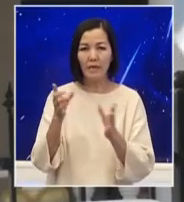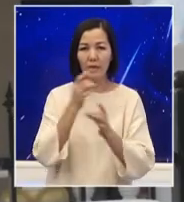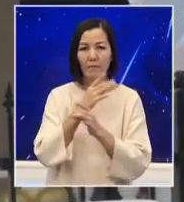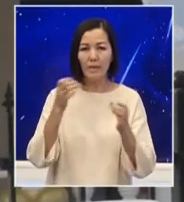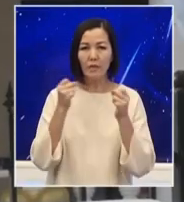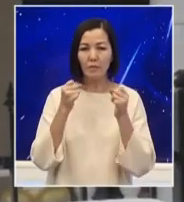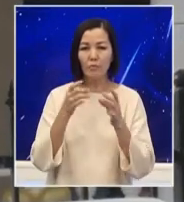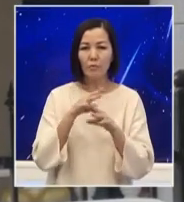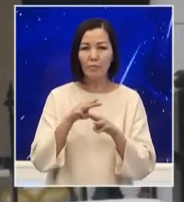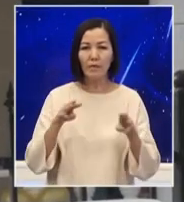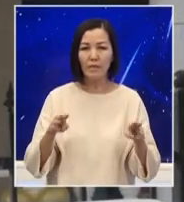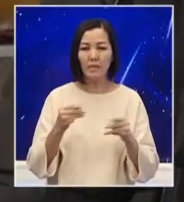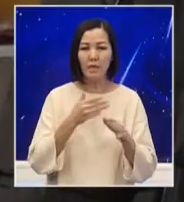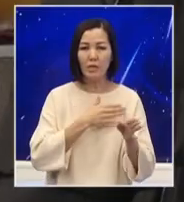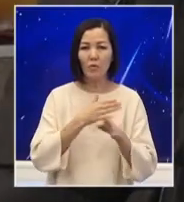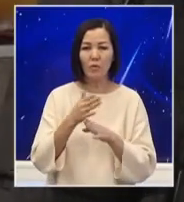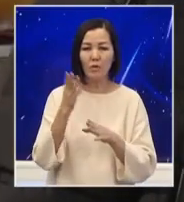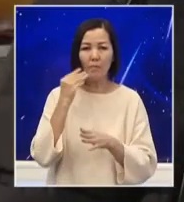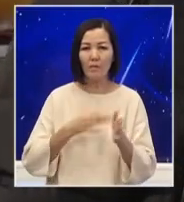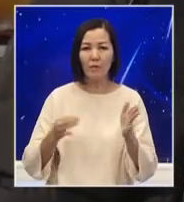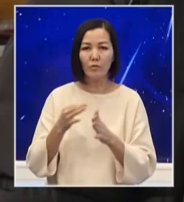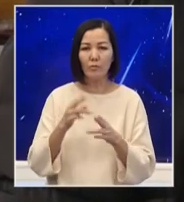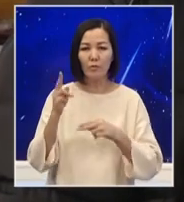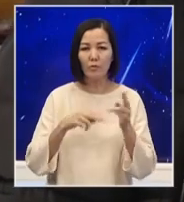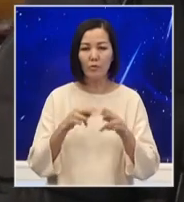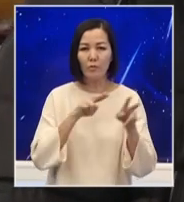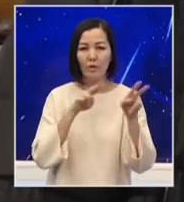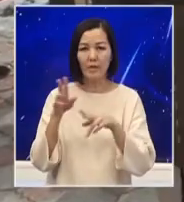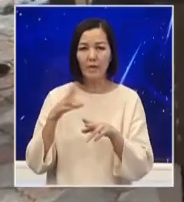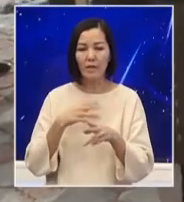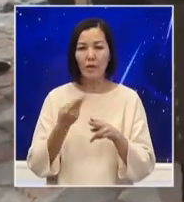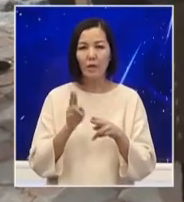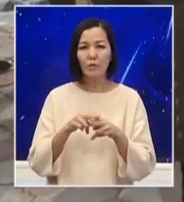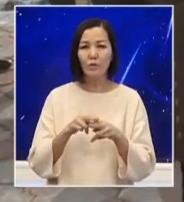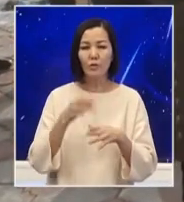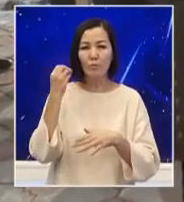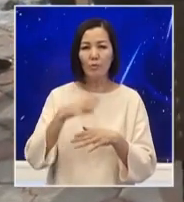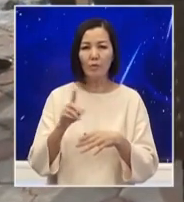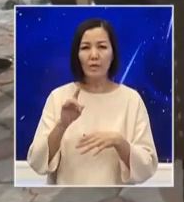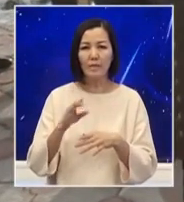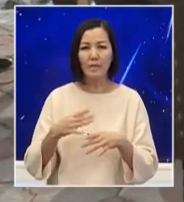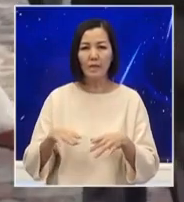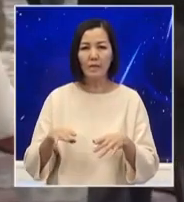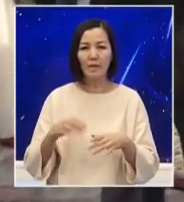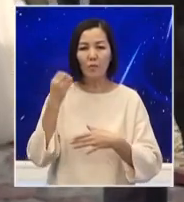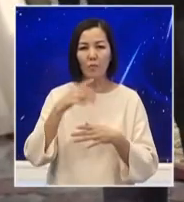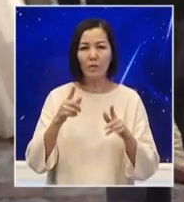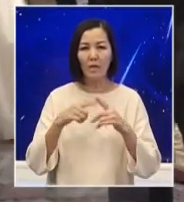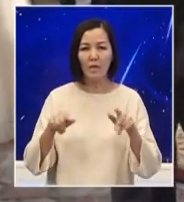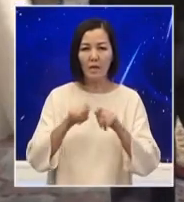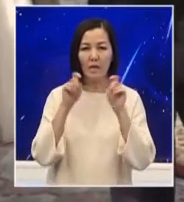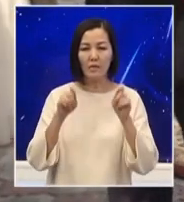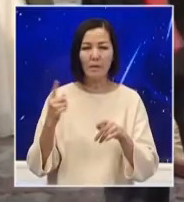және спорт министрлігі қаржылай қолдап, Алматы облысы құрылысын қадағалады. Сөйтіп Орта Азияда теңдессіз орталық бой түзеп,